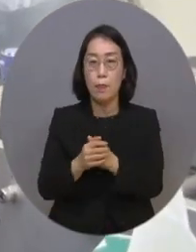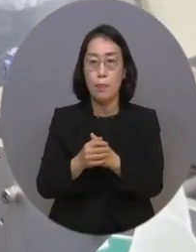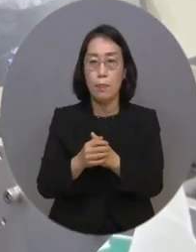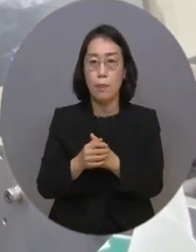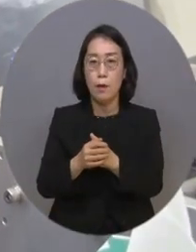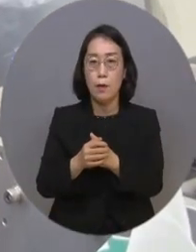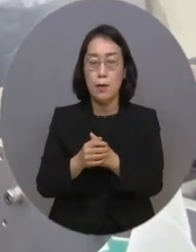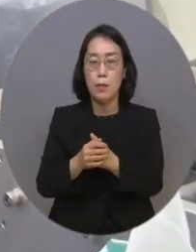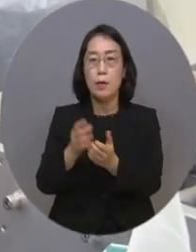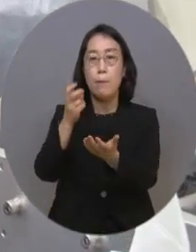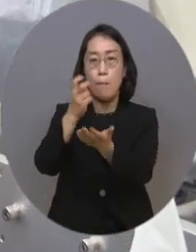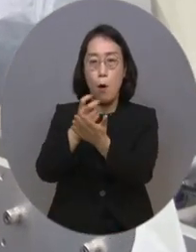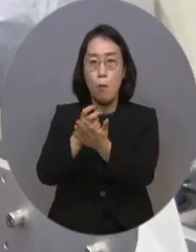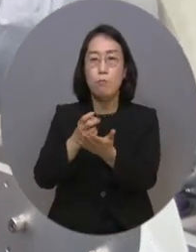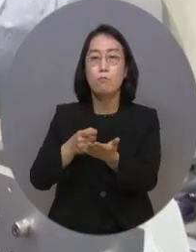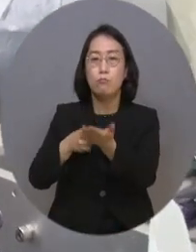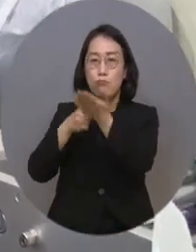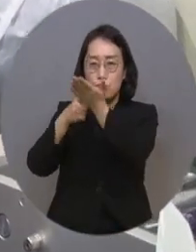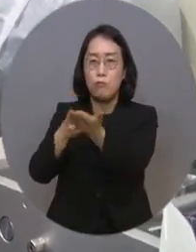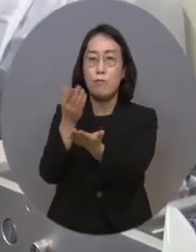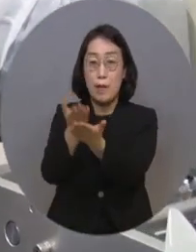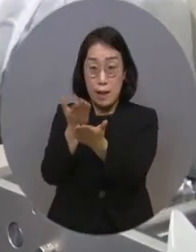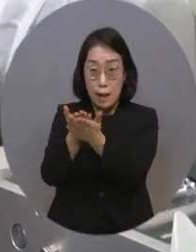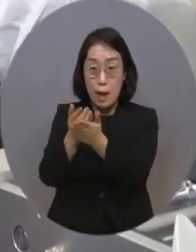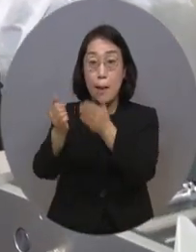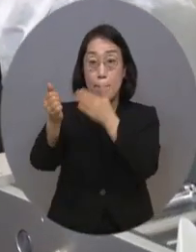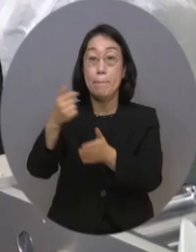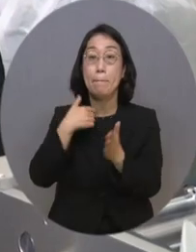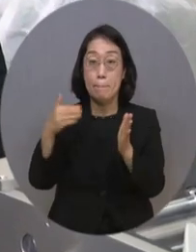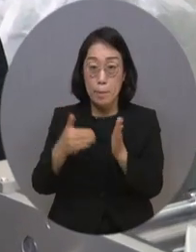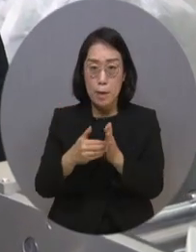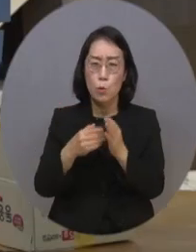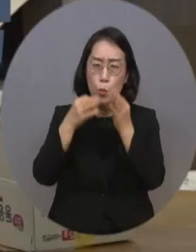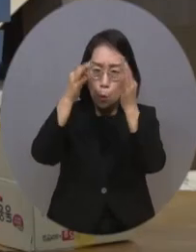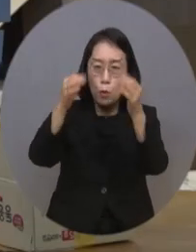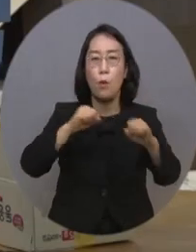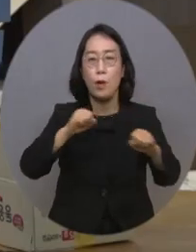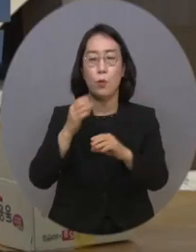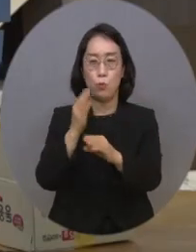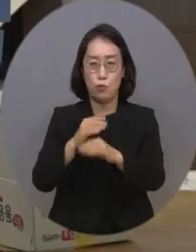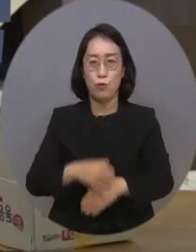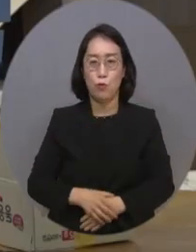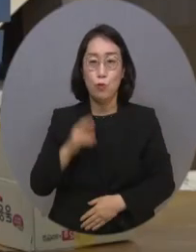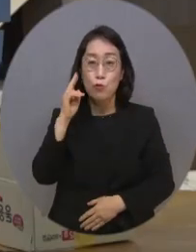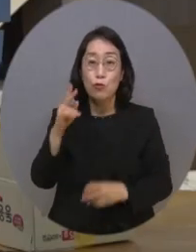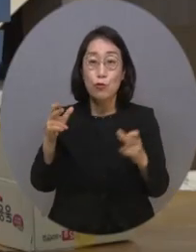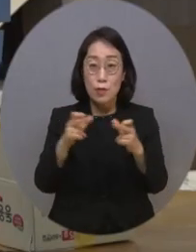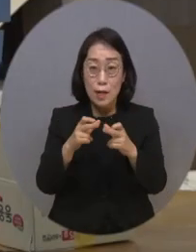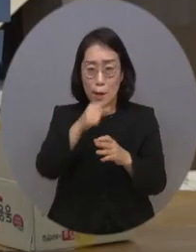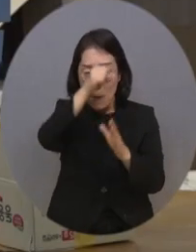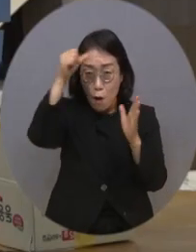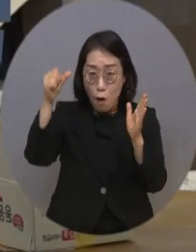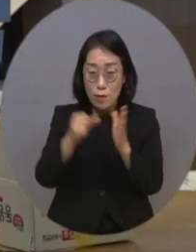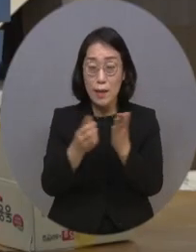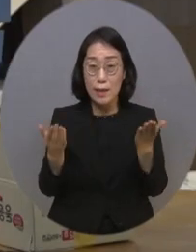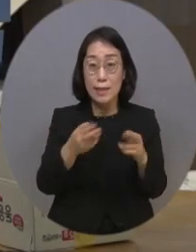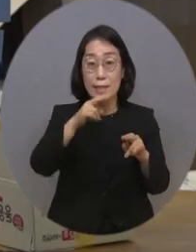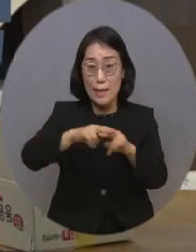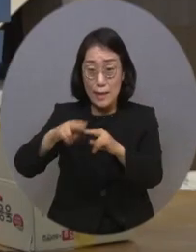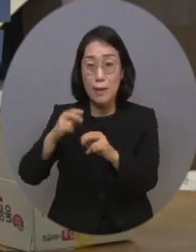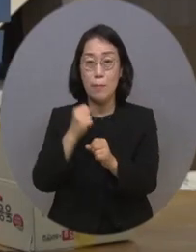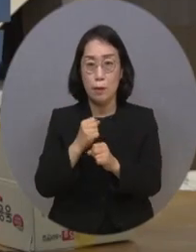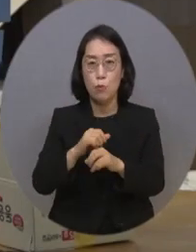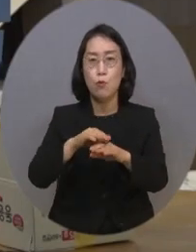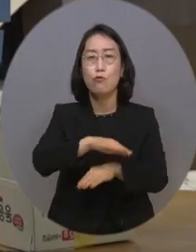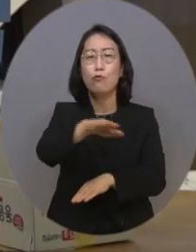제정을 요청하며 장애인 일자리 창출에 전력을 쏟고 있습니다. 중증장애인 평생 직장을 만들어가는 일,